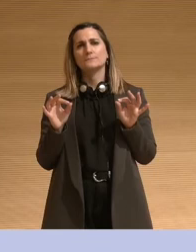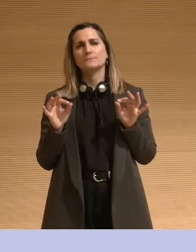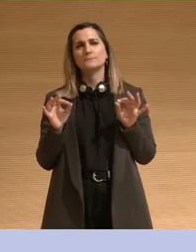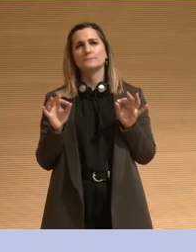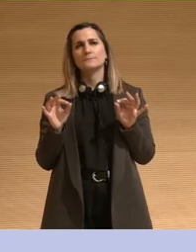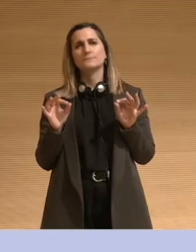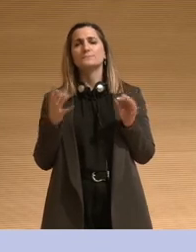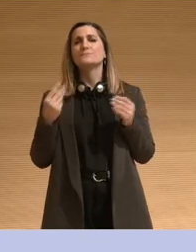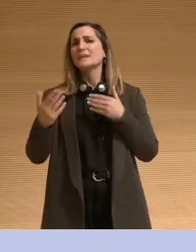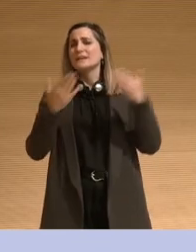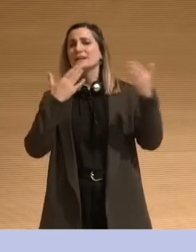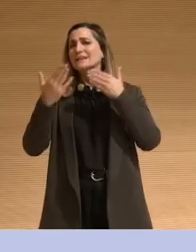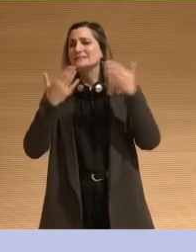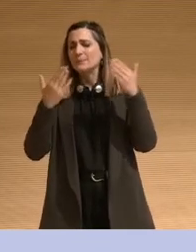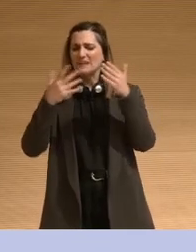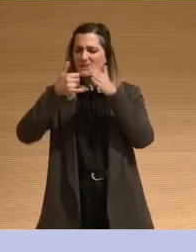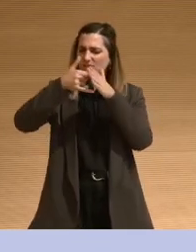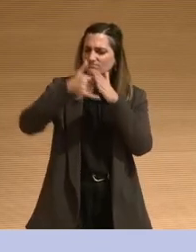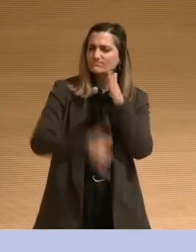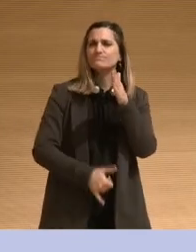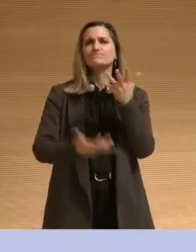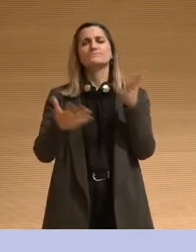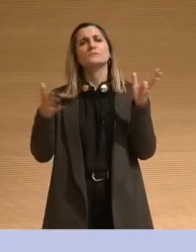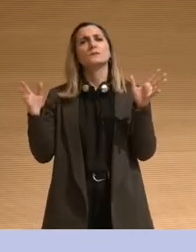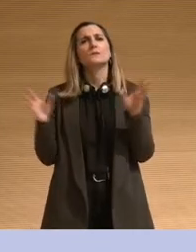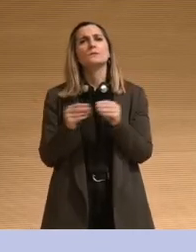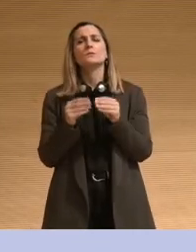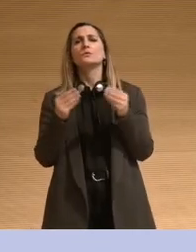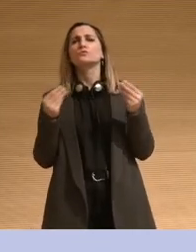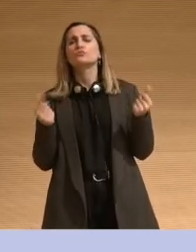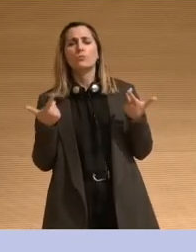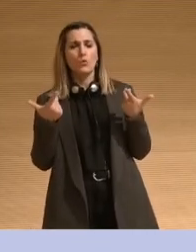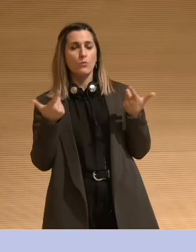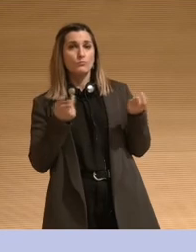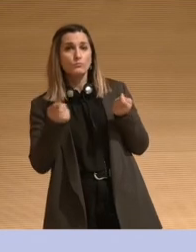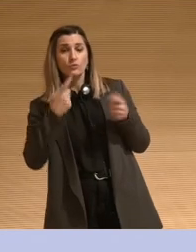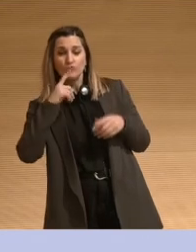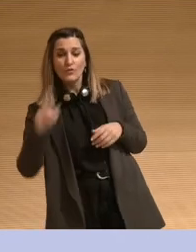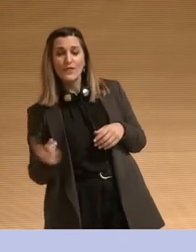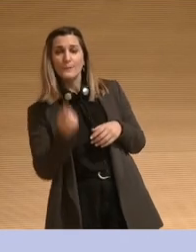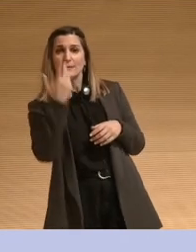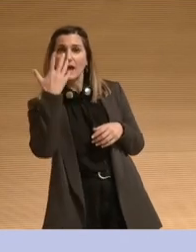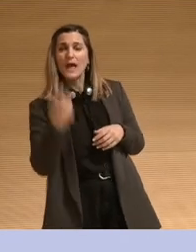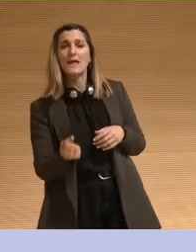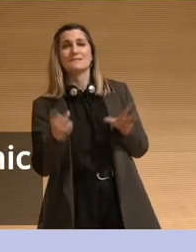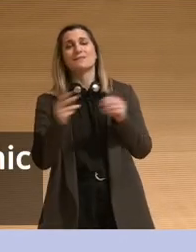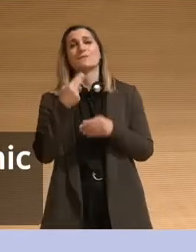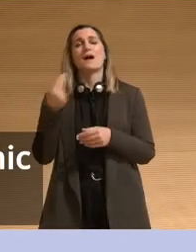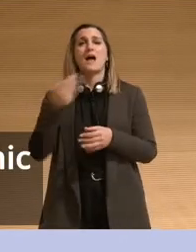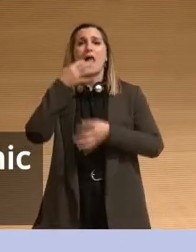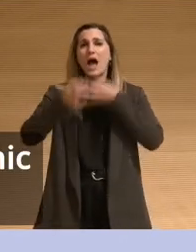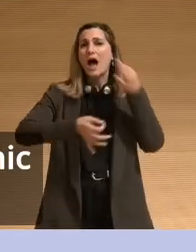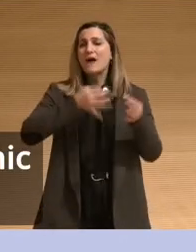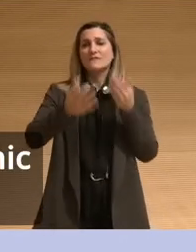Ένα σεμινάριο σε βάθος που τρέξαμε για PSS workers, διερευνώντας τη θεραπευτική δύναμη της δημιουργικής αφήγησης.